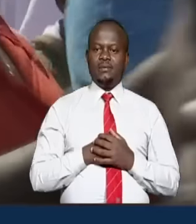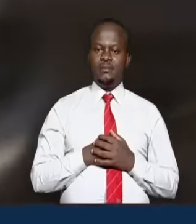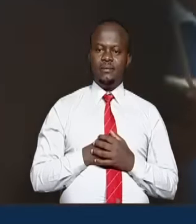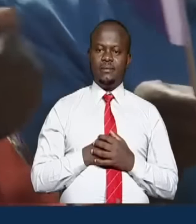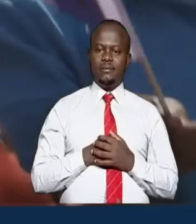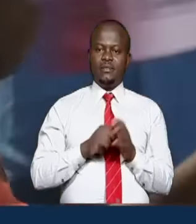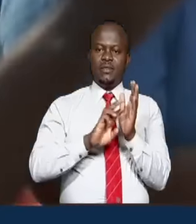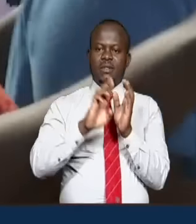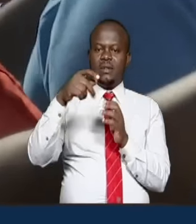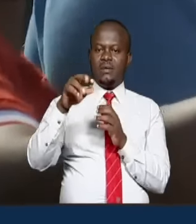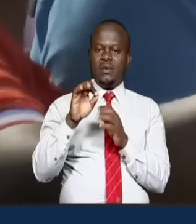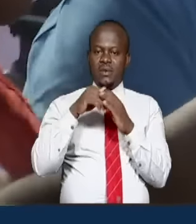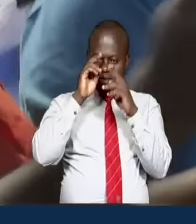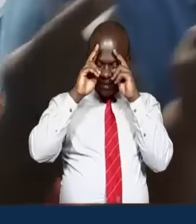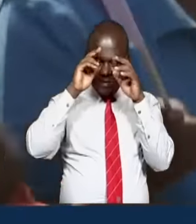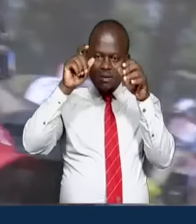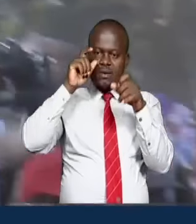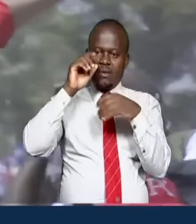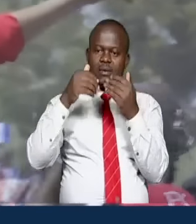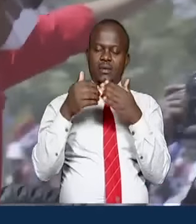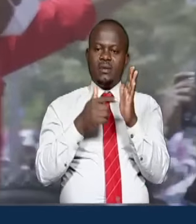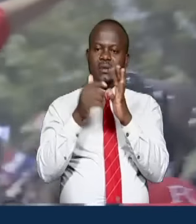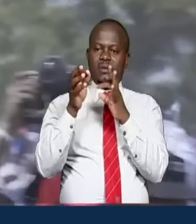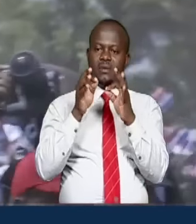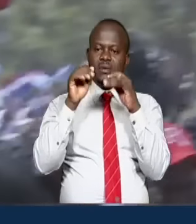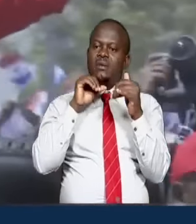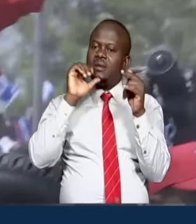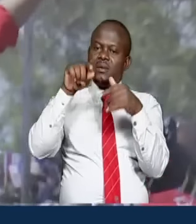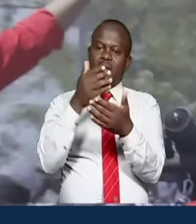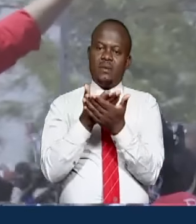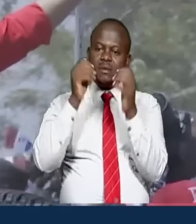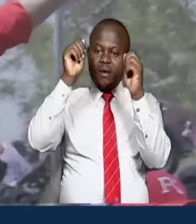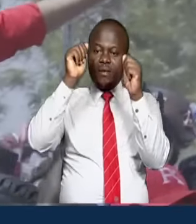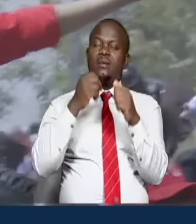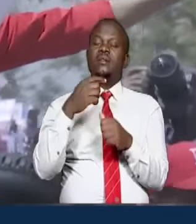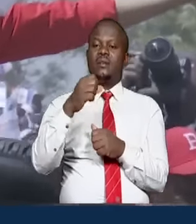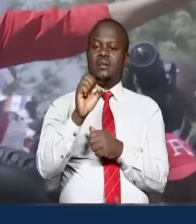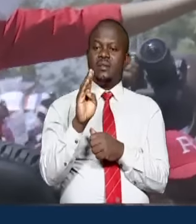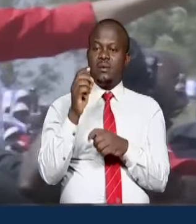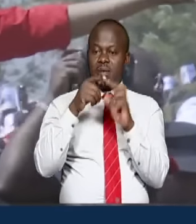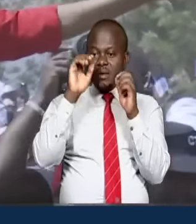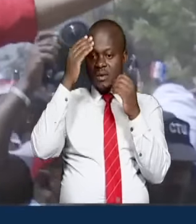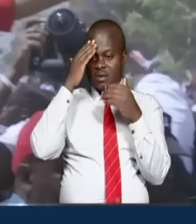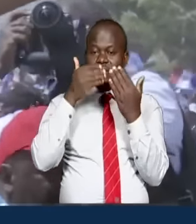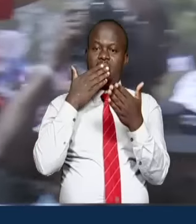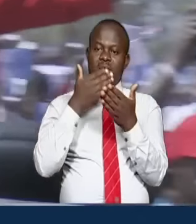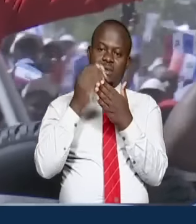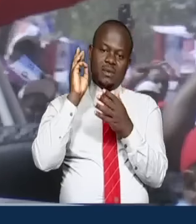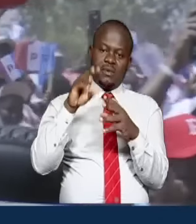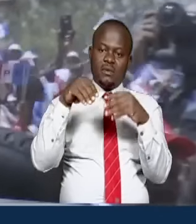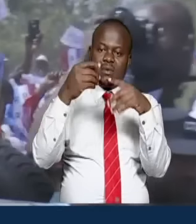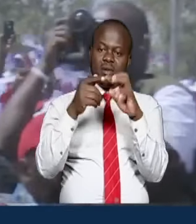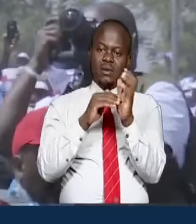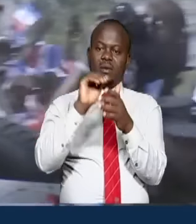Umukandida wa FPR nyakubahwa Paul Kagame yashimangiye ko ataje gusaba amajwi Gasabo kuko azi neza ko bazayamuha ngo ahubwo